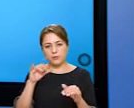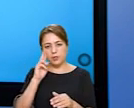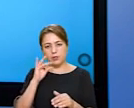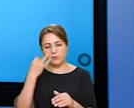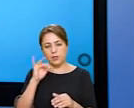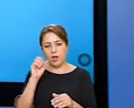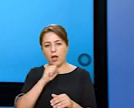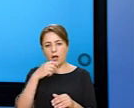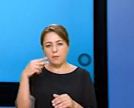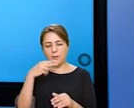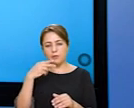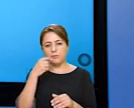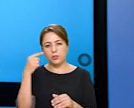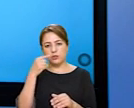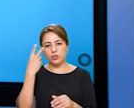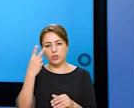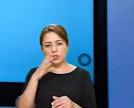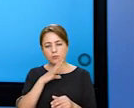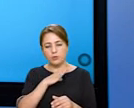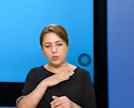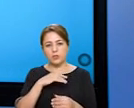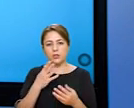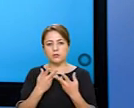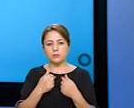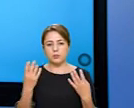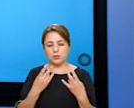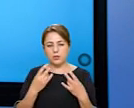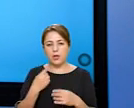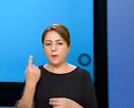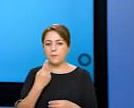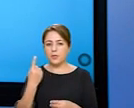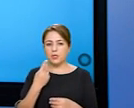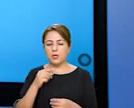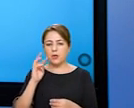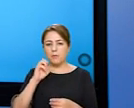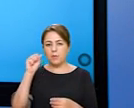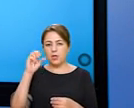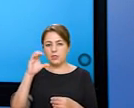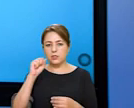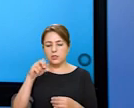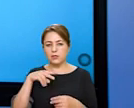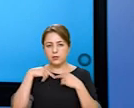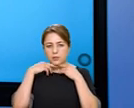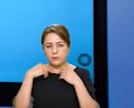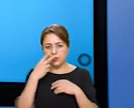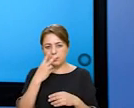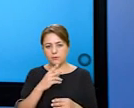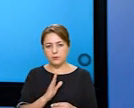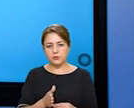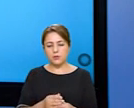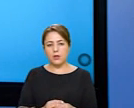қиыматыны А барабар минус 2 болгенді қысаплен. Демек, бірінші масалаге диққат білен, етібар